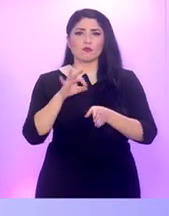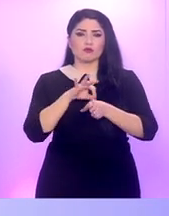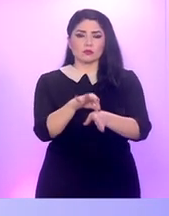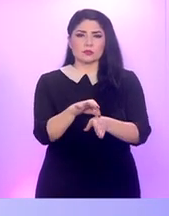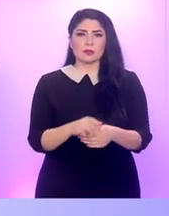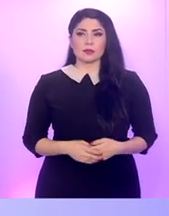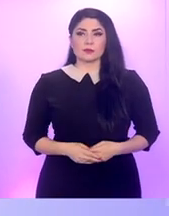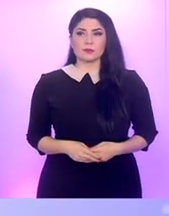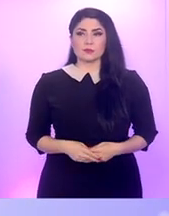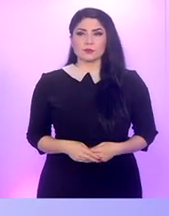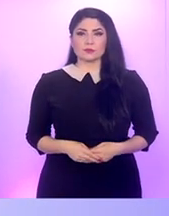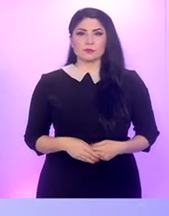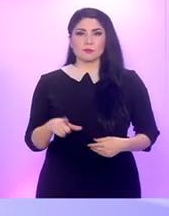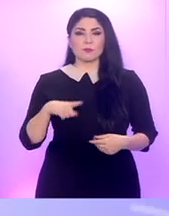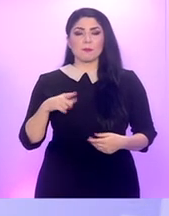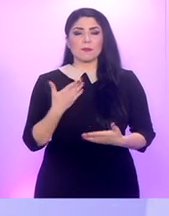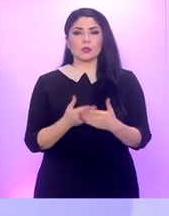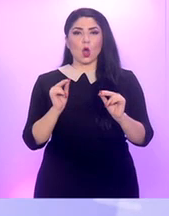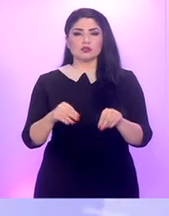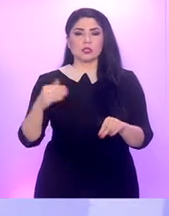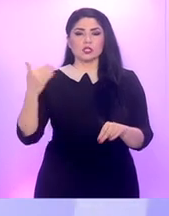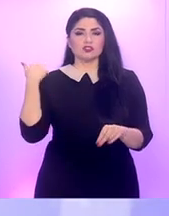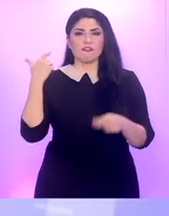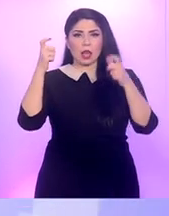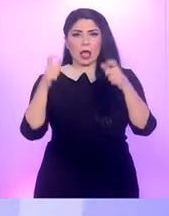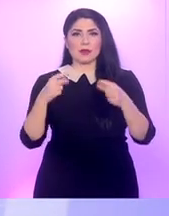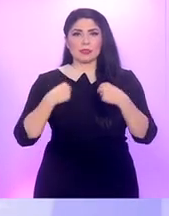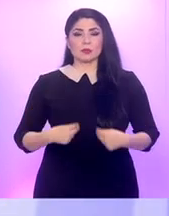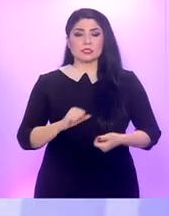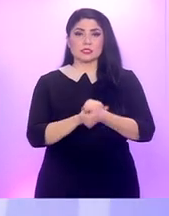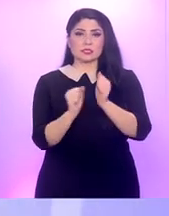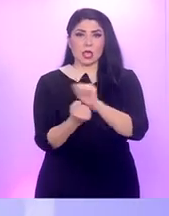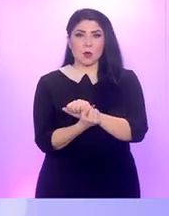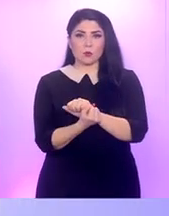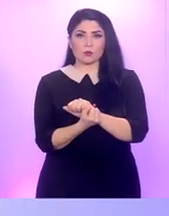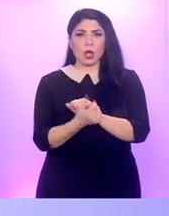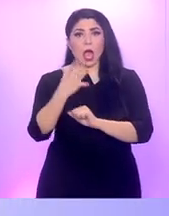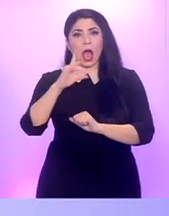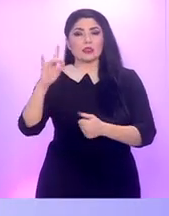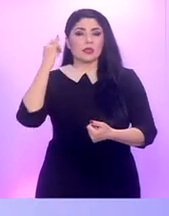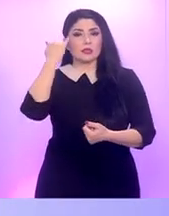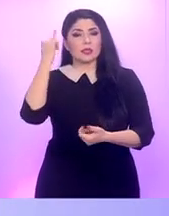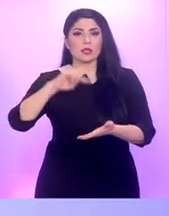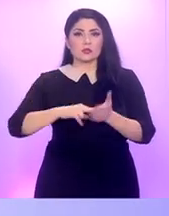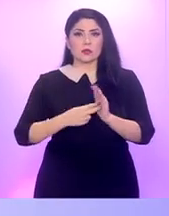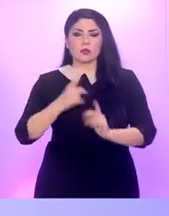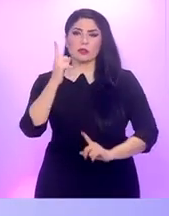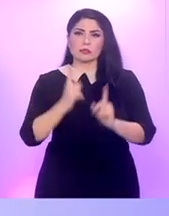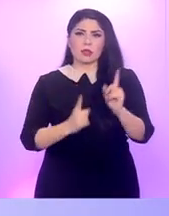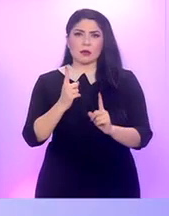această funcție de șef al Camerei Deputaților sau vine cu o altă soluție. În cazul în